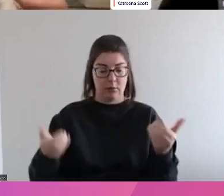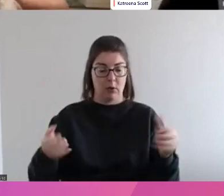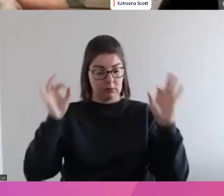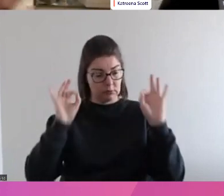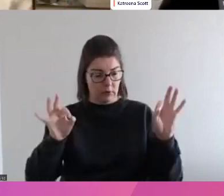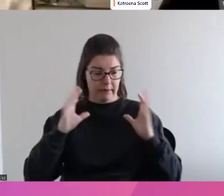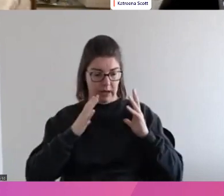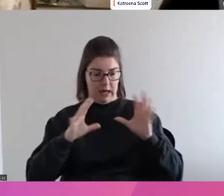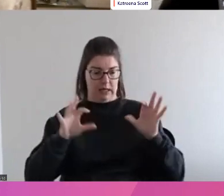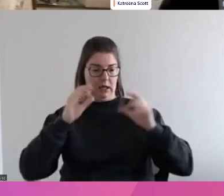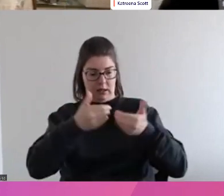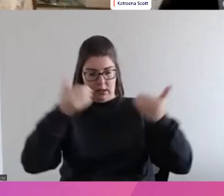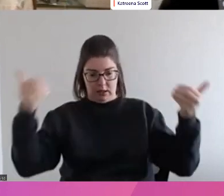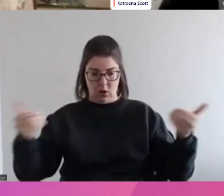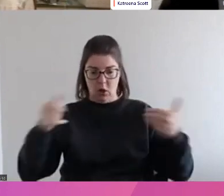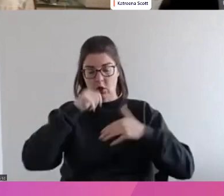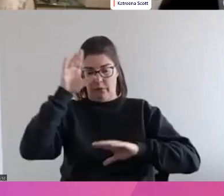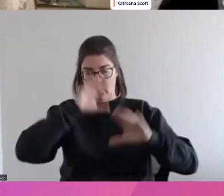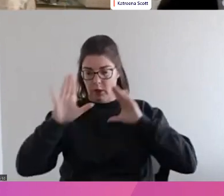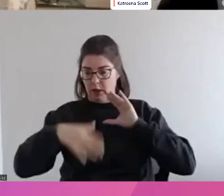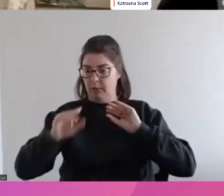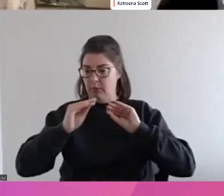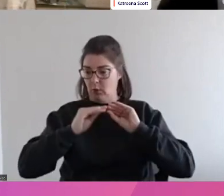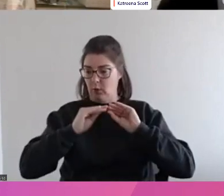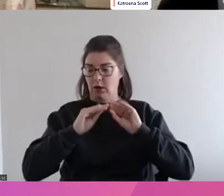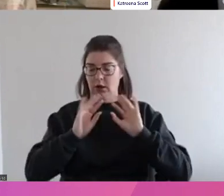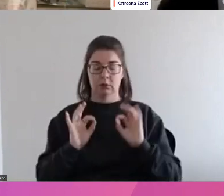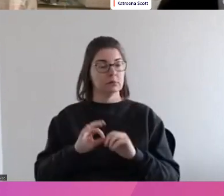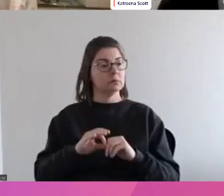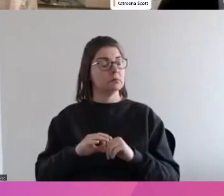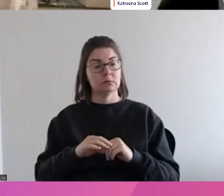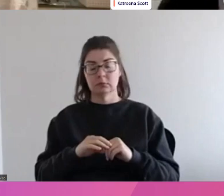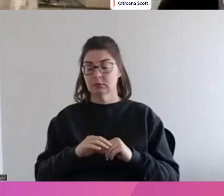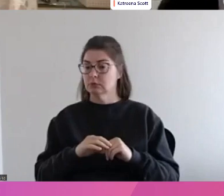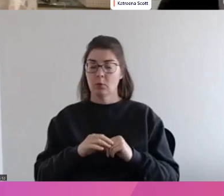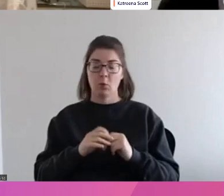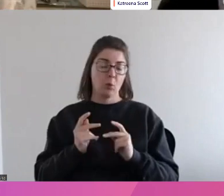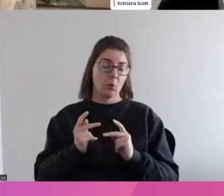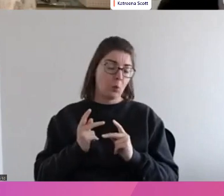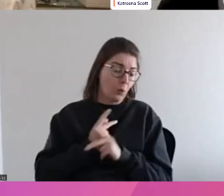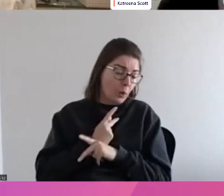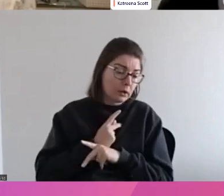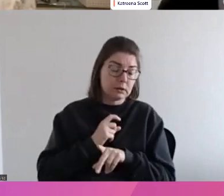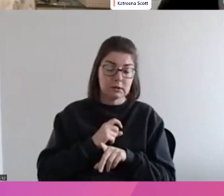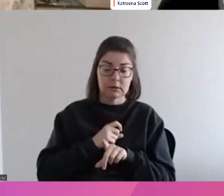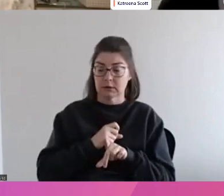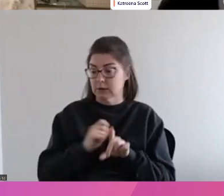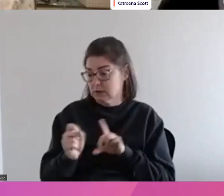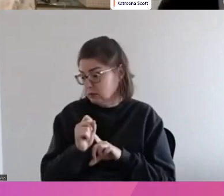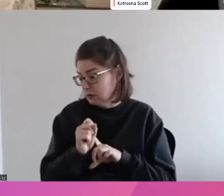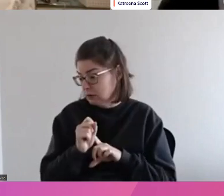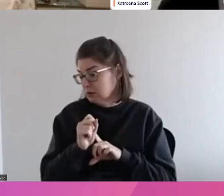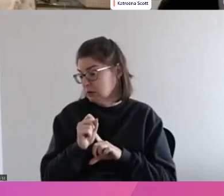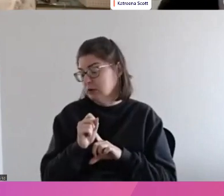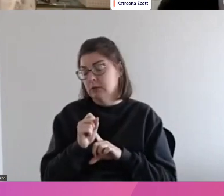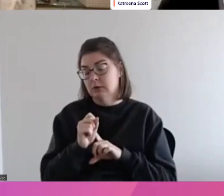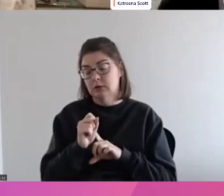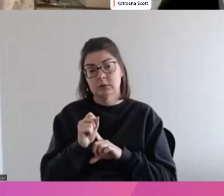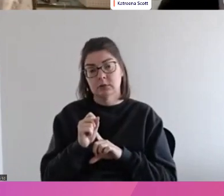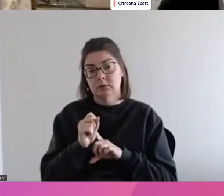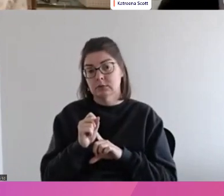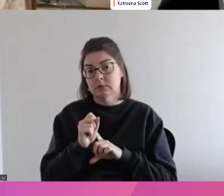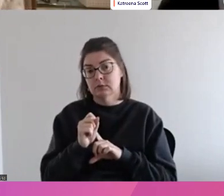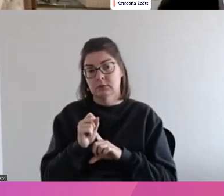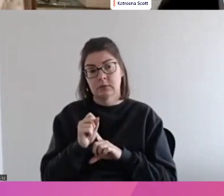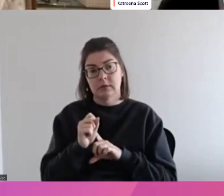parce qu'on entend dire, oh, ils sont séparés, tout va bien, plus de problème. Mais non, dans les pires cas, c'est